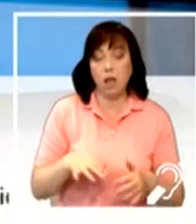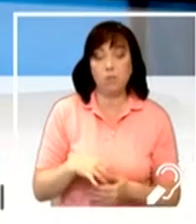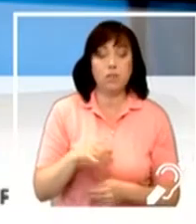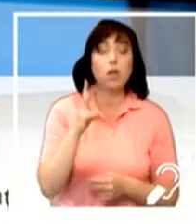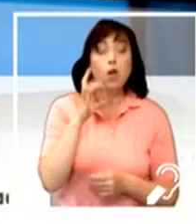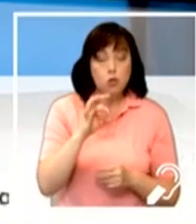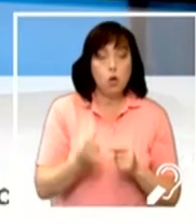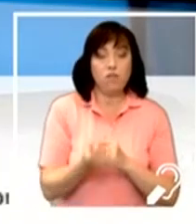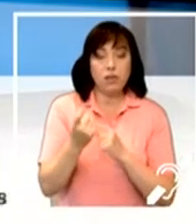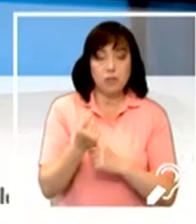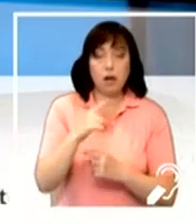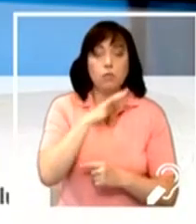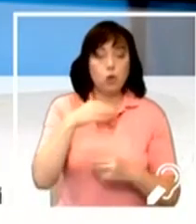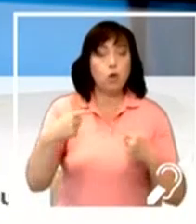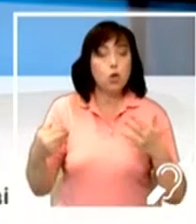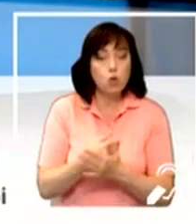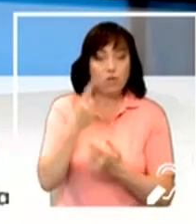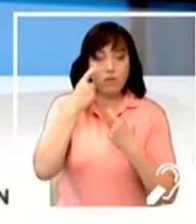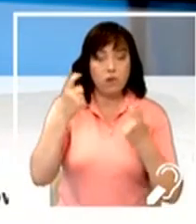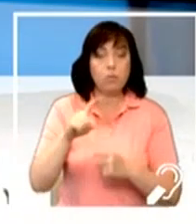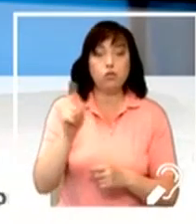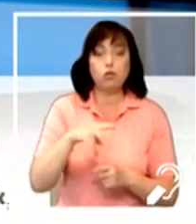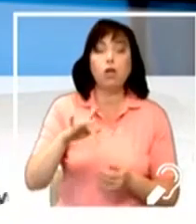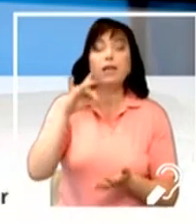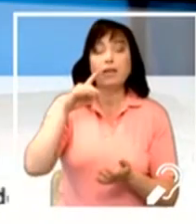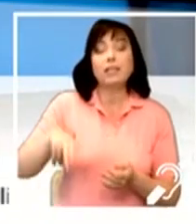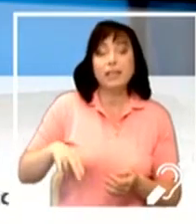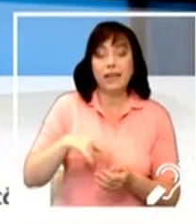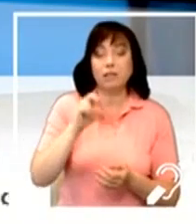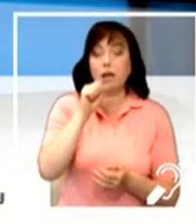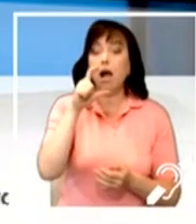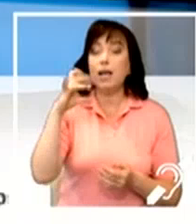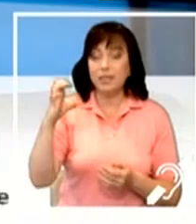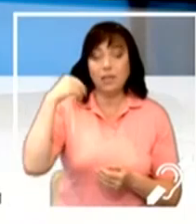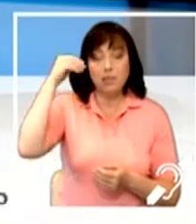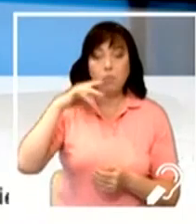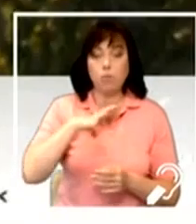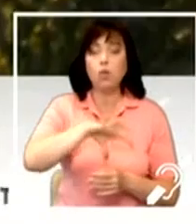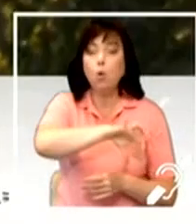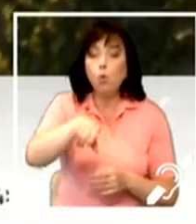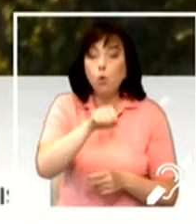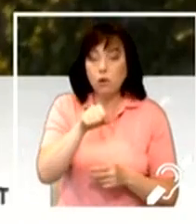îngrijorătoare. Potrivit unui oficial ucrainean, directorul centralei nucleare a fost răpit de ruși.